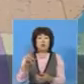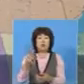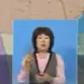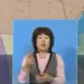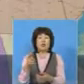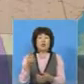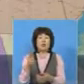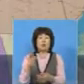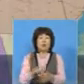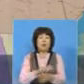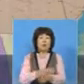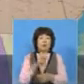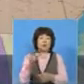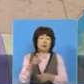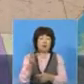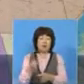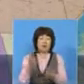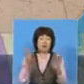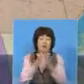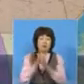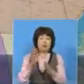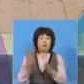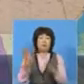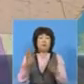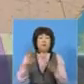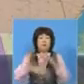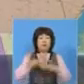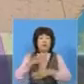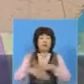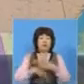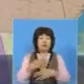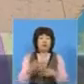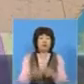который сжигался и портил нашу экологию, сейчас перерабатывается и приносит эффект для экономики.